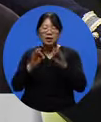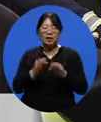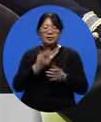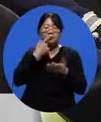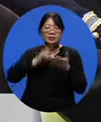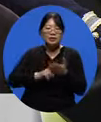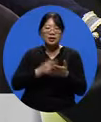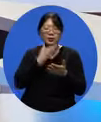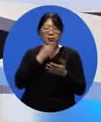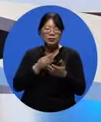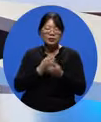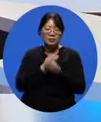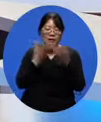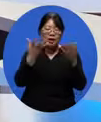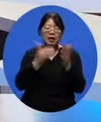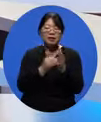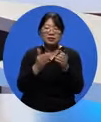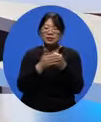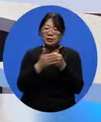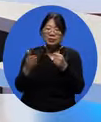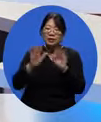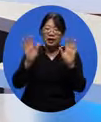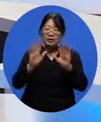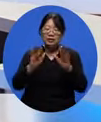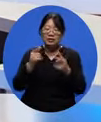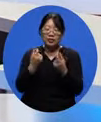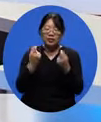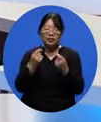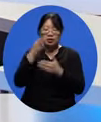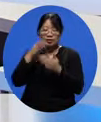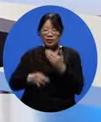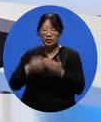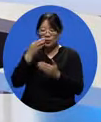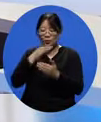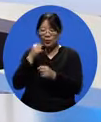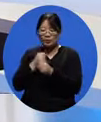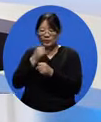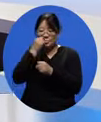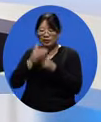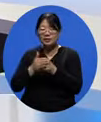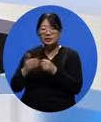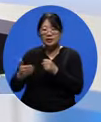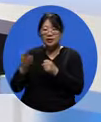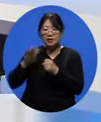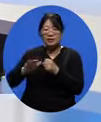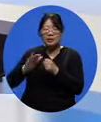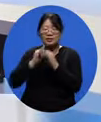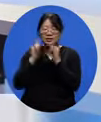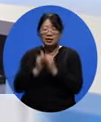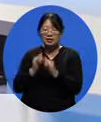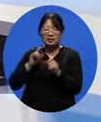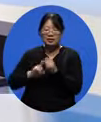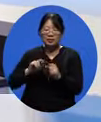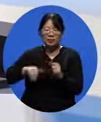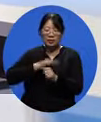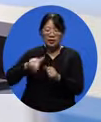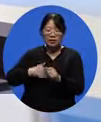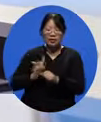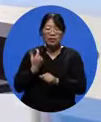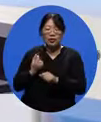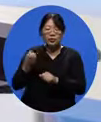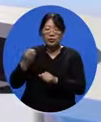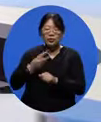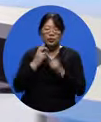복지를 많이 퍼져 가지고 복지국가 된것이 아니라 이런 시스템이 굉장히 교수로 되어 있죠 근데 그건 제 어떤 사회적인 어떤 배경이고